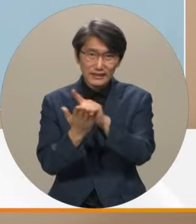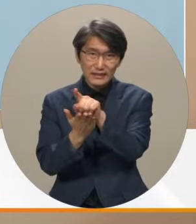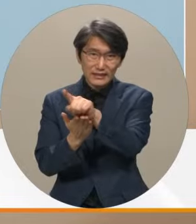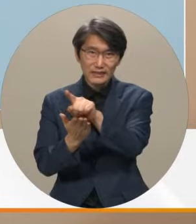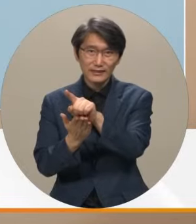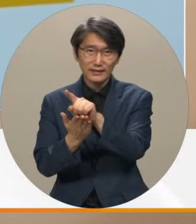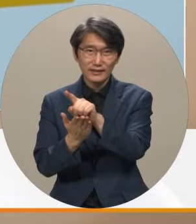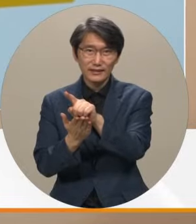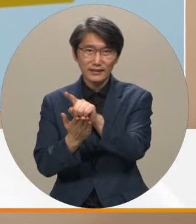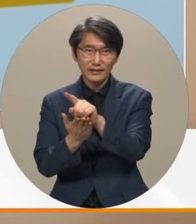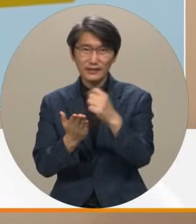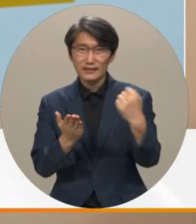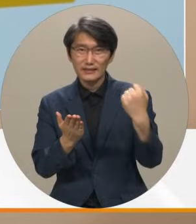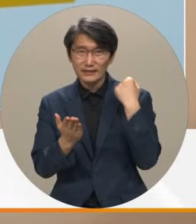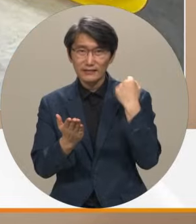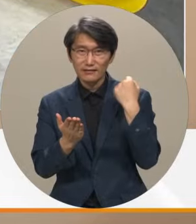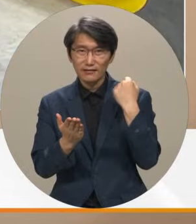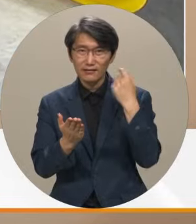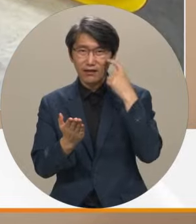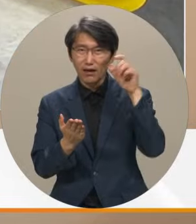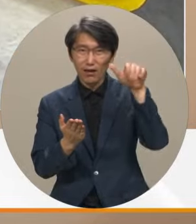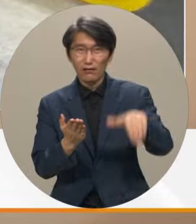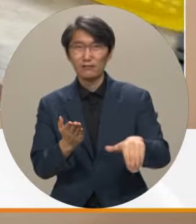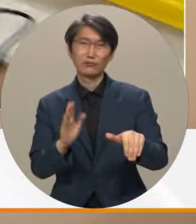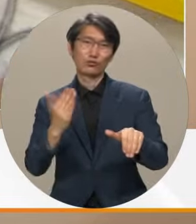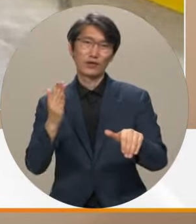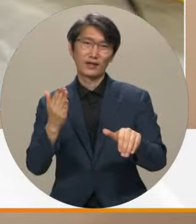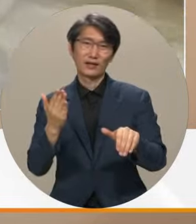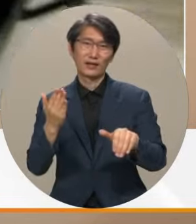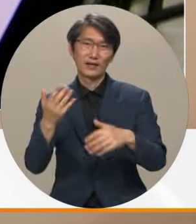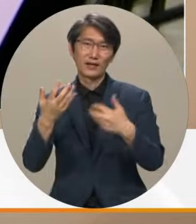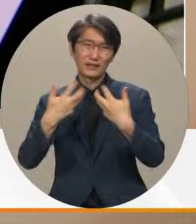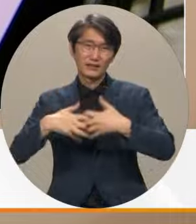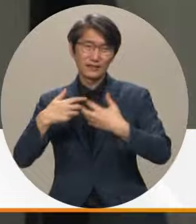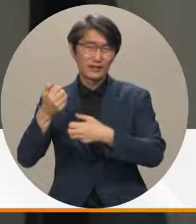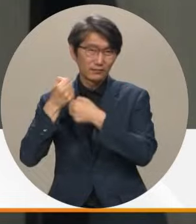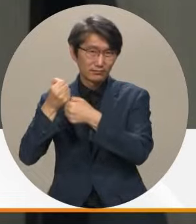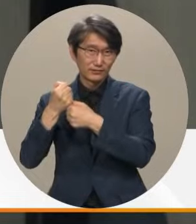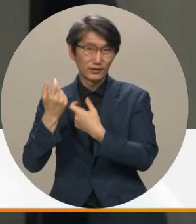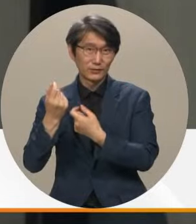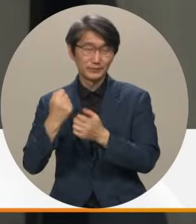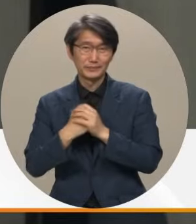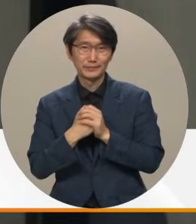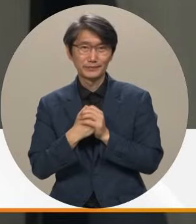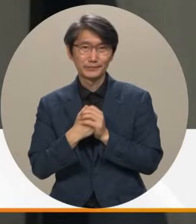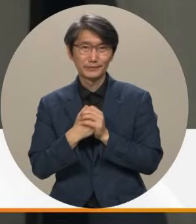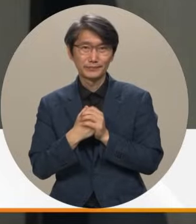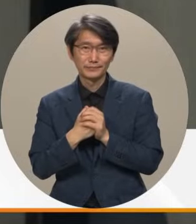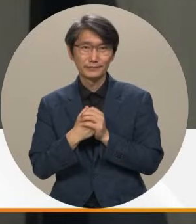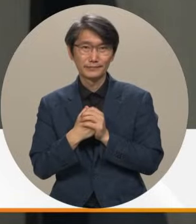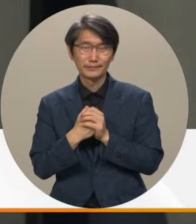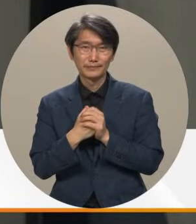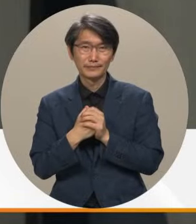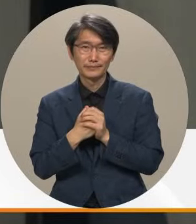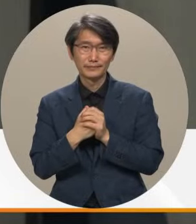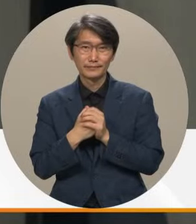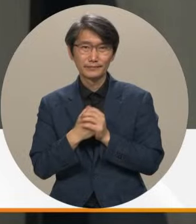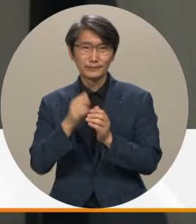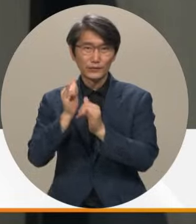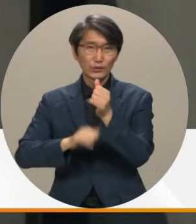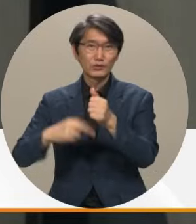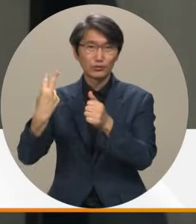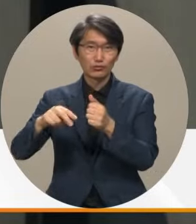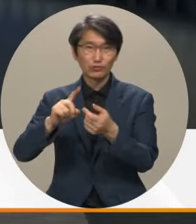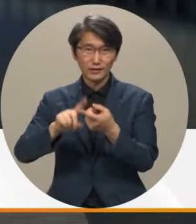그런 이해 능력이 현저하게 떨어지잖아요. 그런 위험성도 여기에 있습니다. 네, 그렇군요. 역사